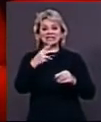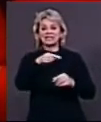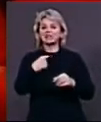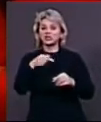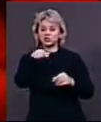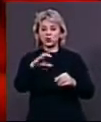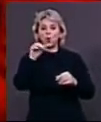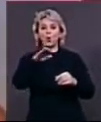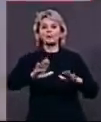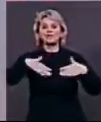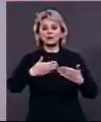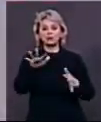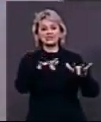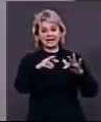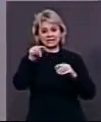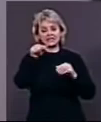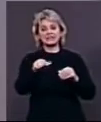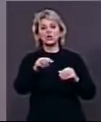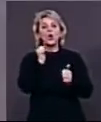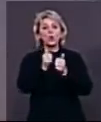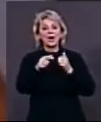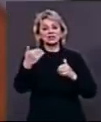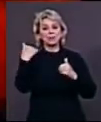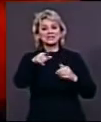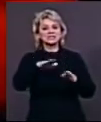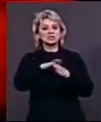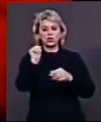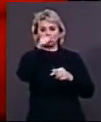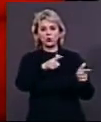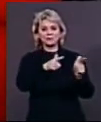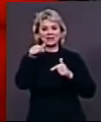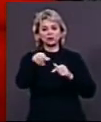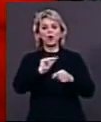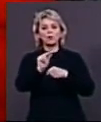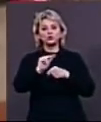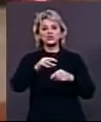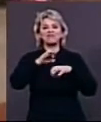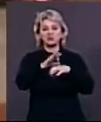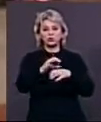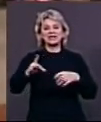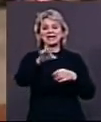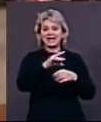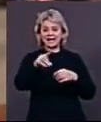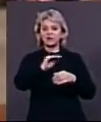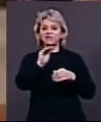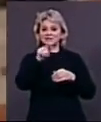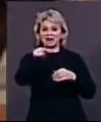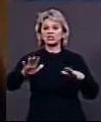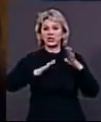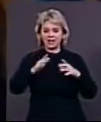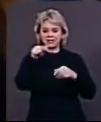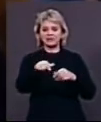языков и опыту добровольческой деятельности. У каждого позади целый год подготовки, обучения у ведущих региональных и федеральных